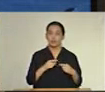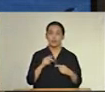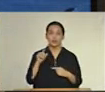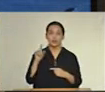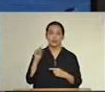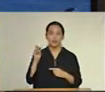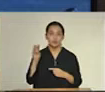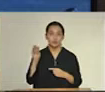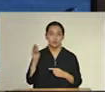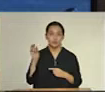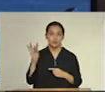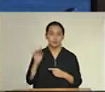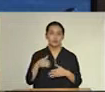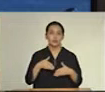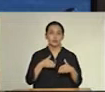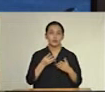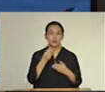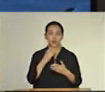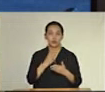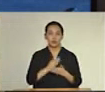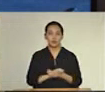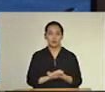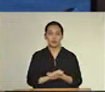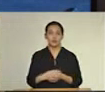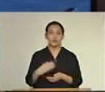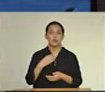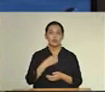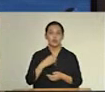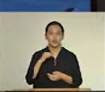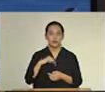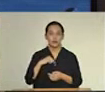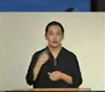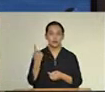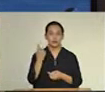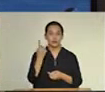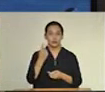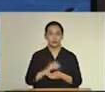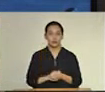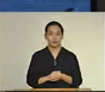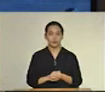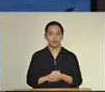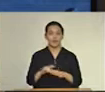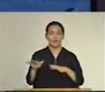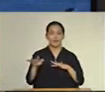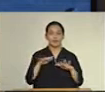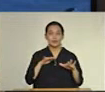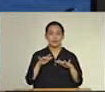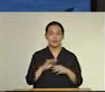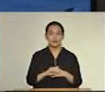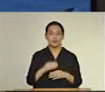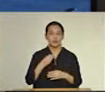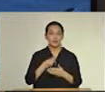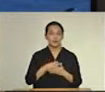geterotrof usulda oziqlanadi. Yana asosiy xususiyatlardan biri ularning harakatlanishidir.